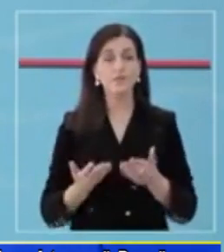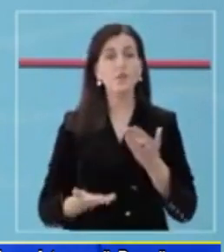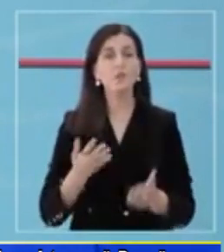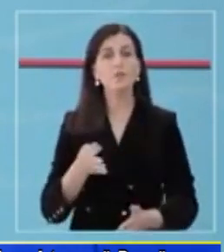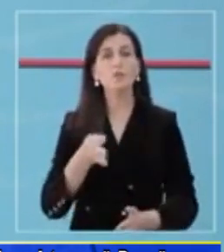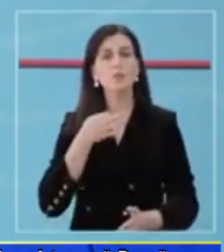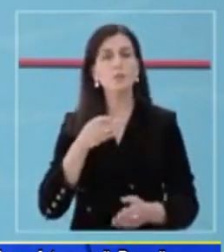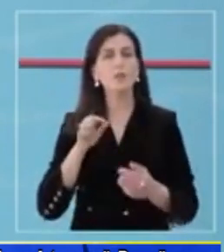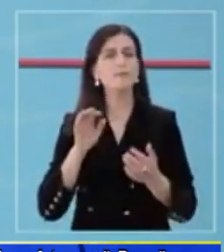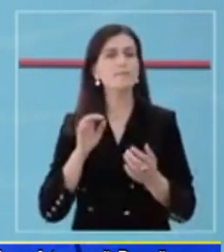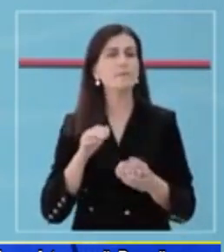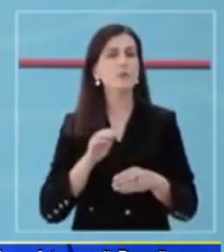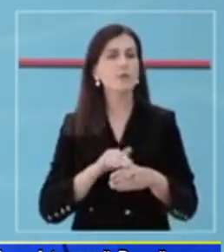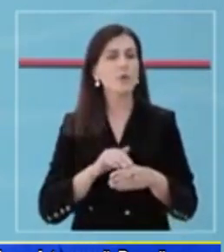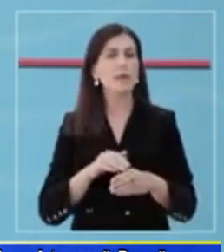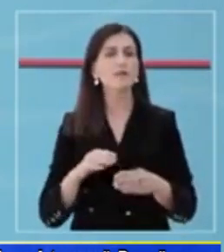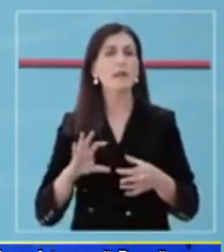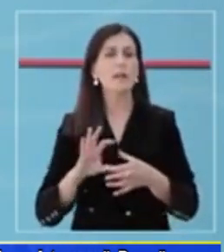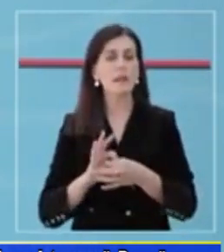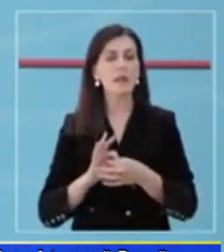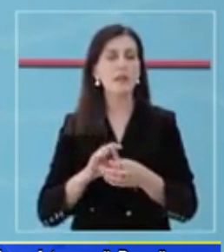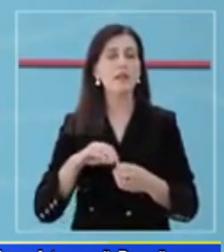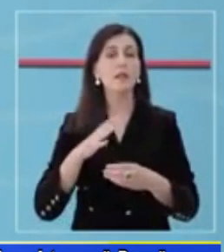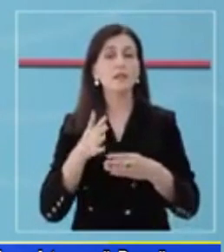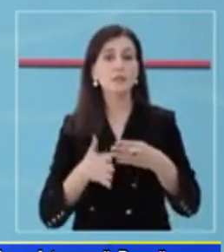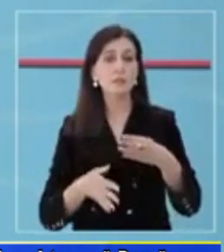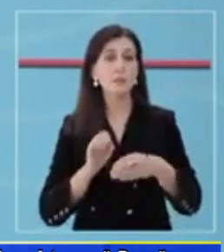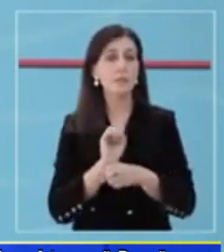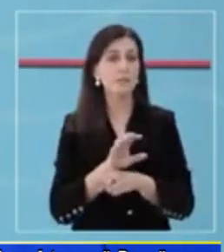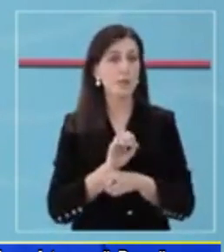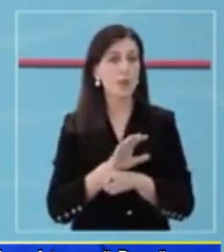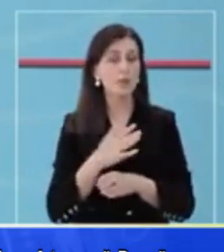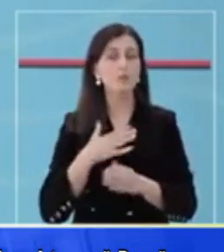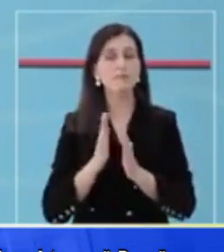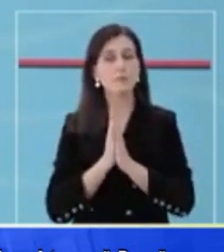Dhe nëse keni pyetje për COVID-19 apo keni nevojë për këshillim psikologjik,